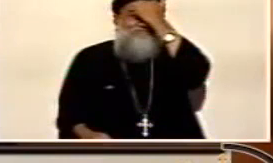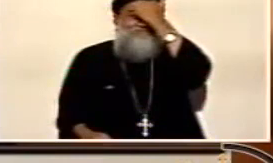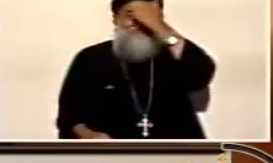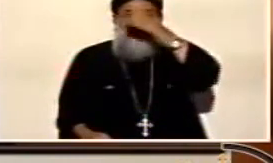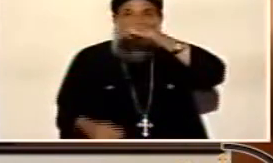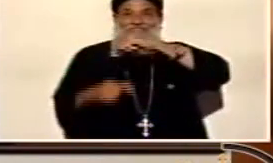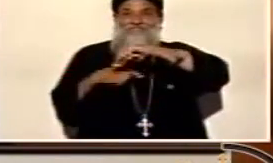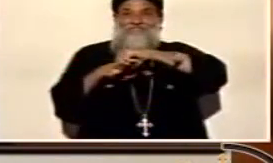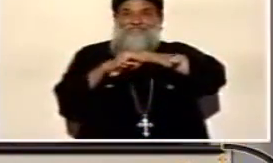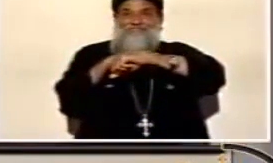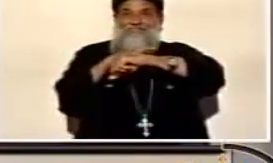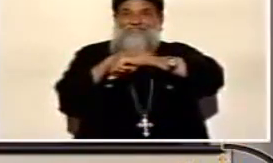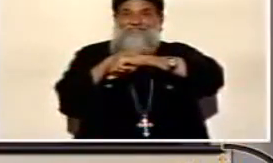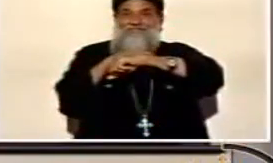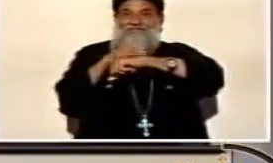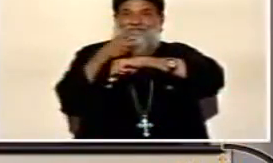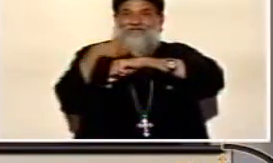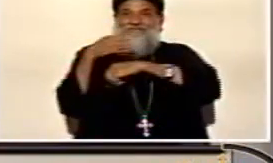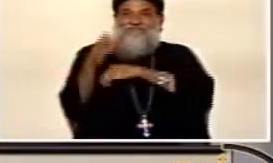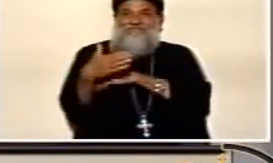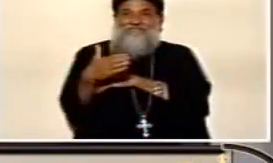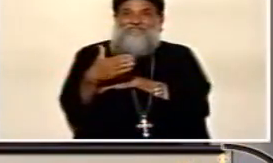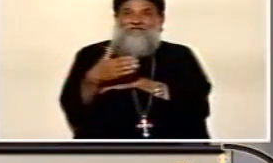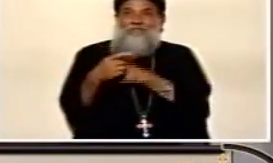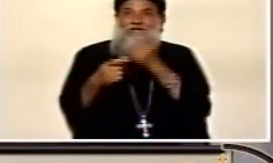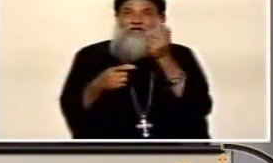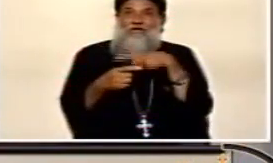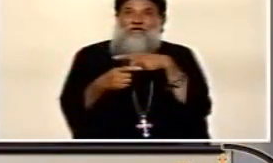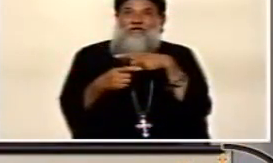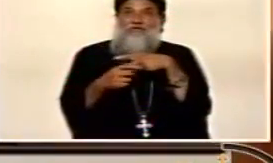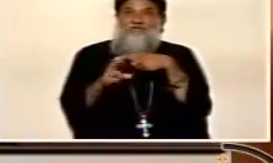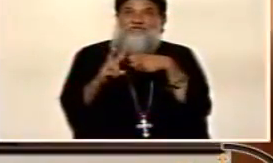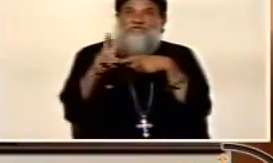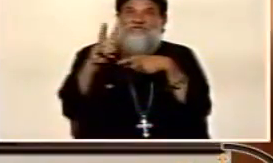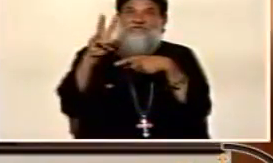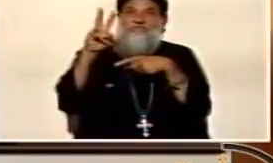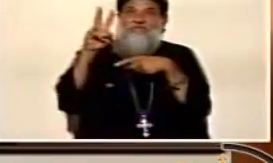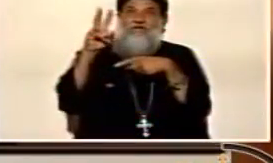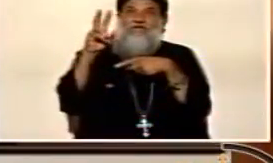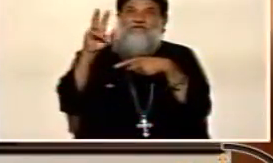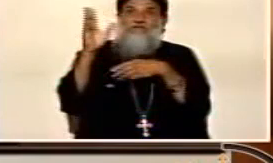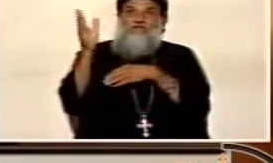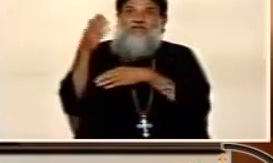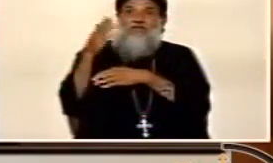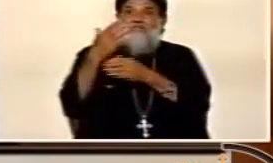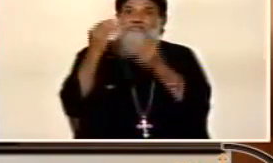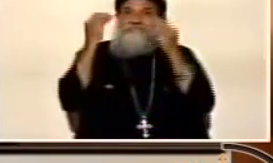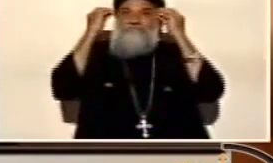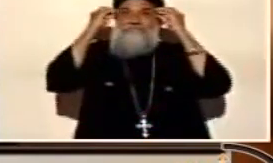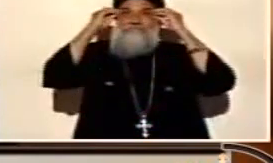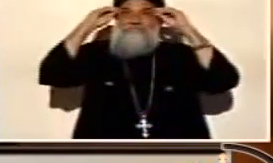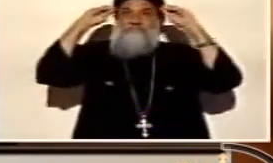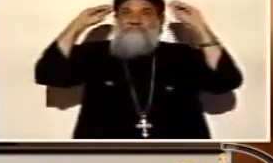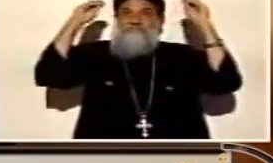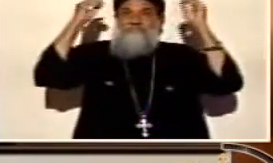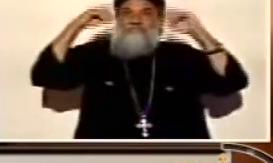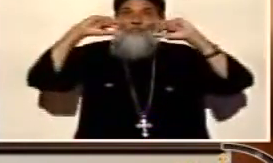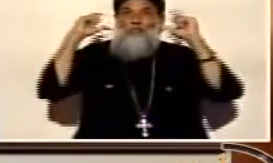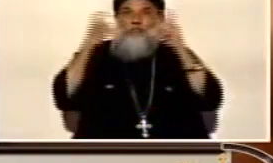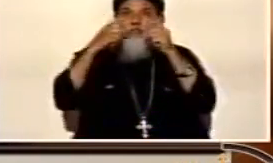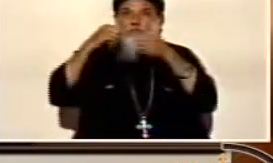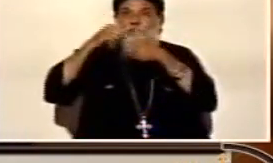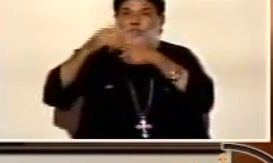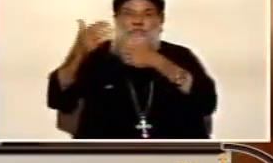7500 ويجمعوا فضل وكسر. واللي بين البركة أن تجمع الكسر